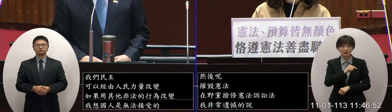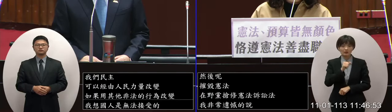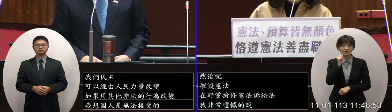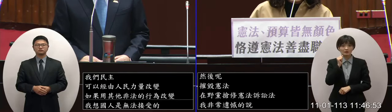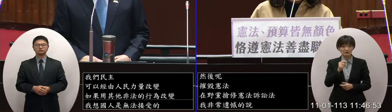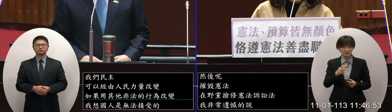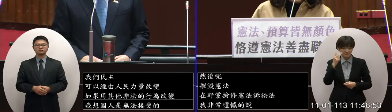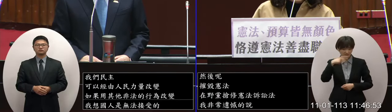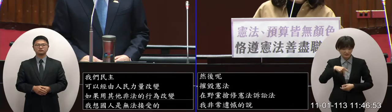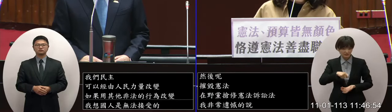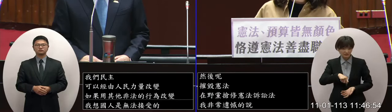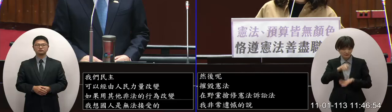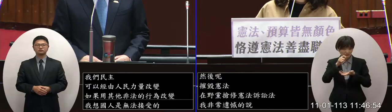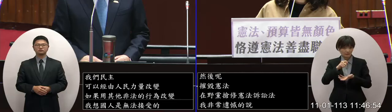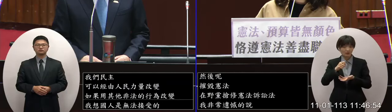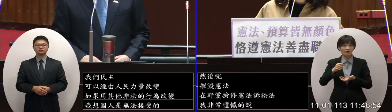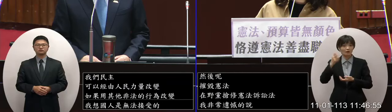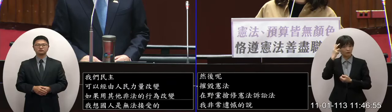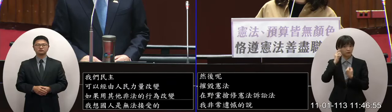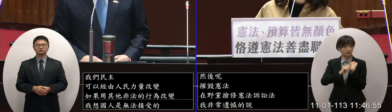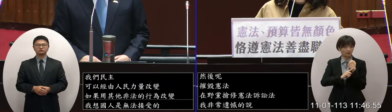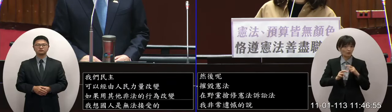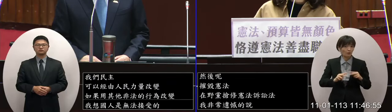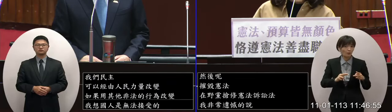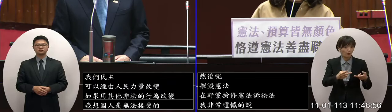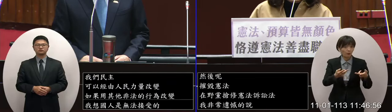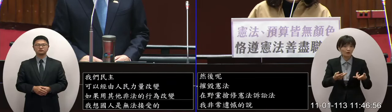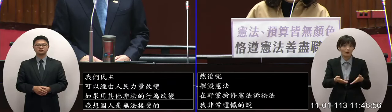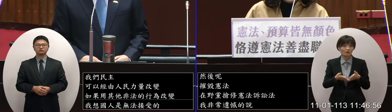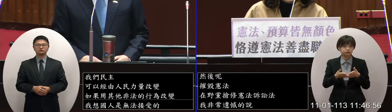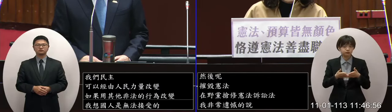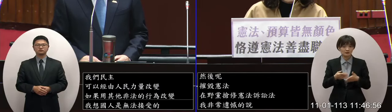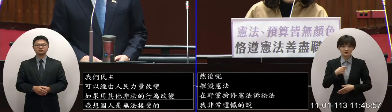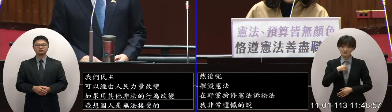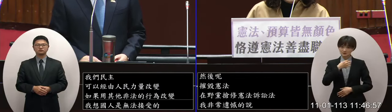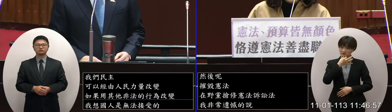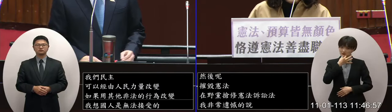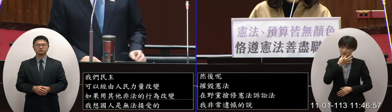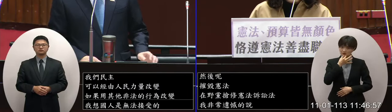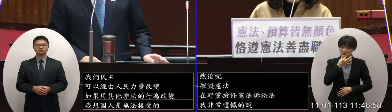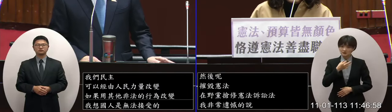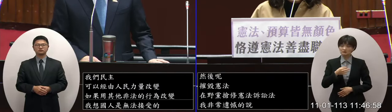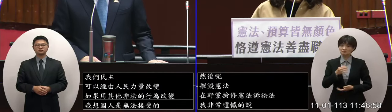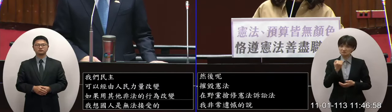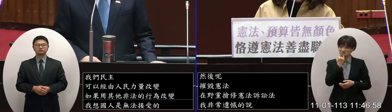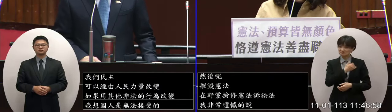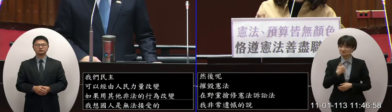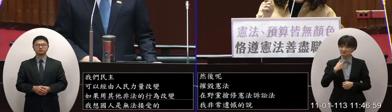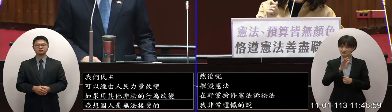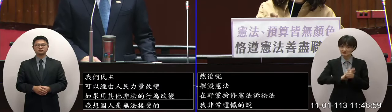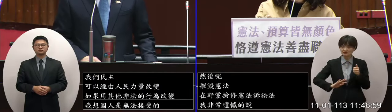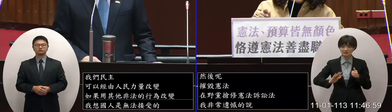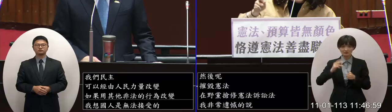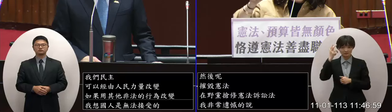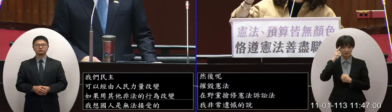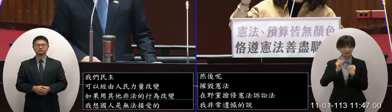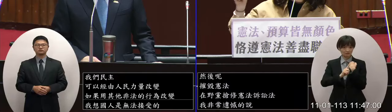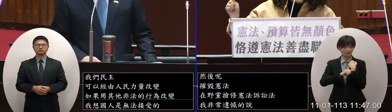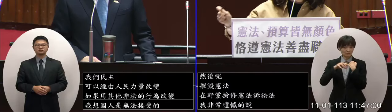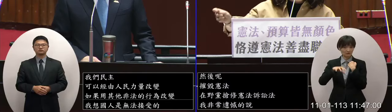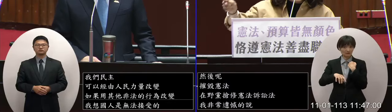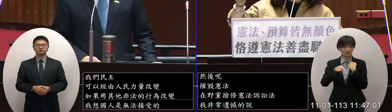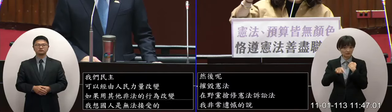修宪，限速法将可能瘫痪我们宪法法庭的运作。所以从扩